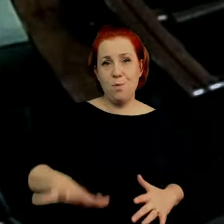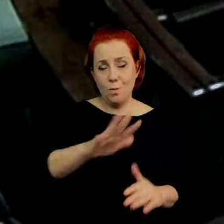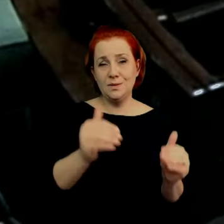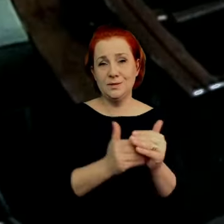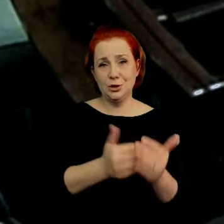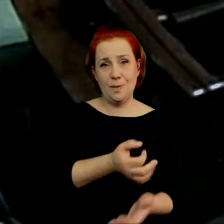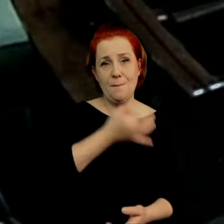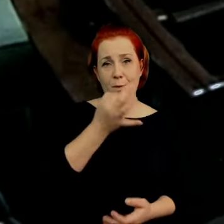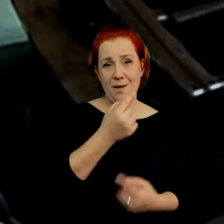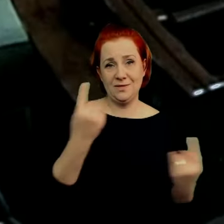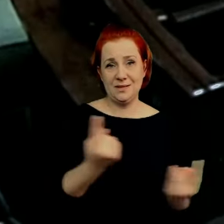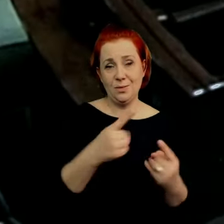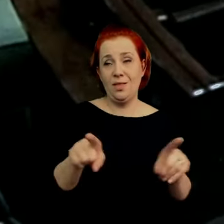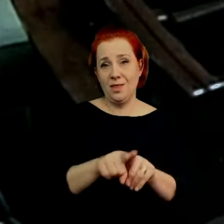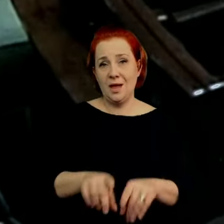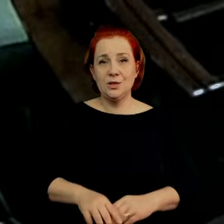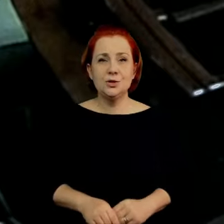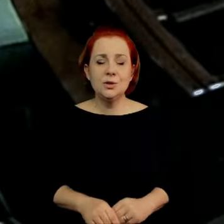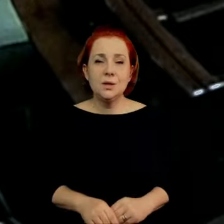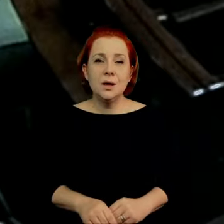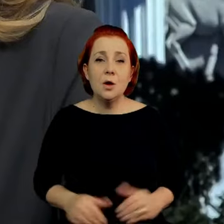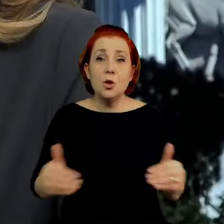może listy lewicy?